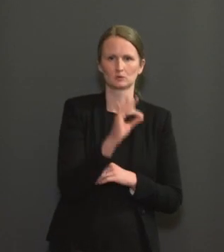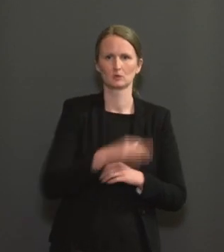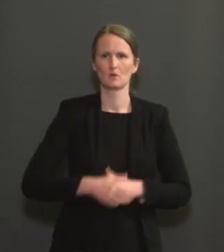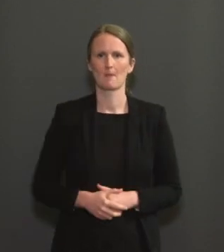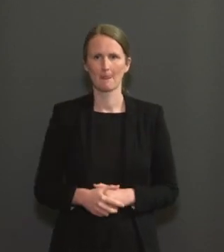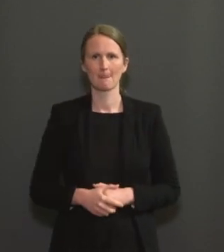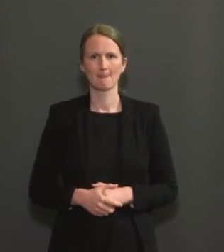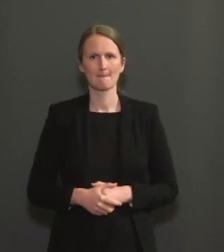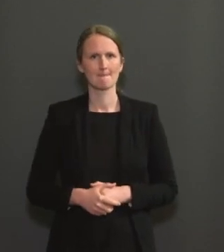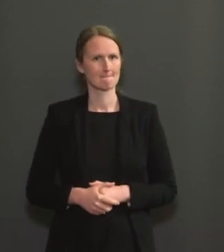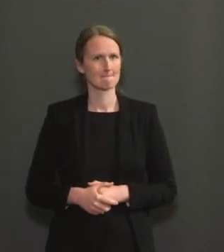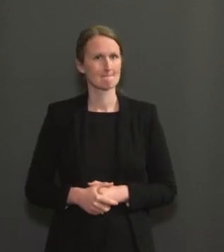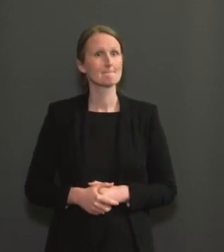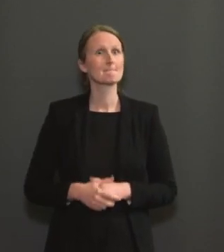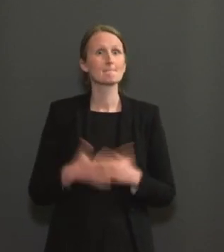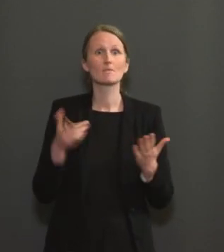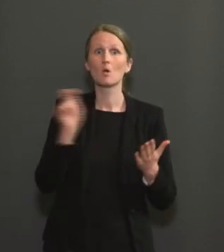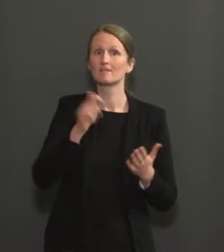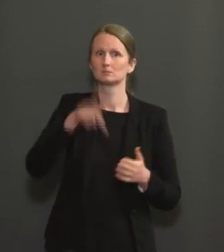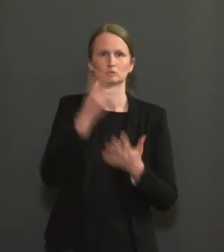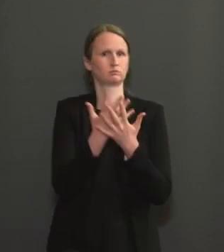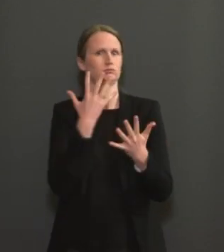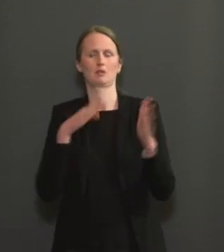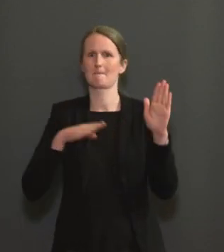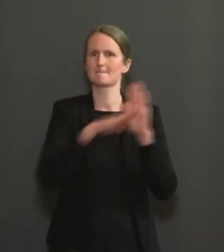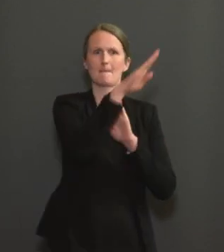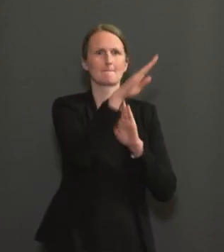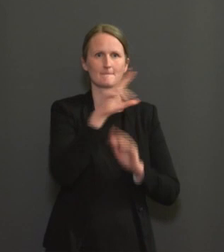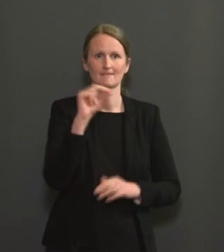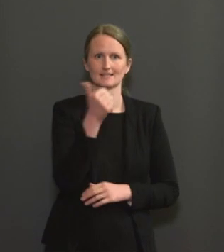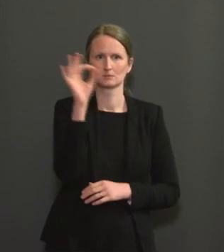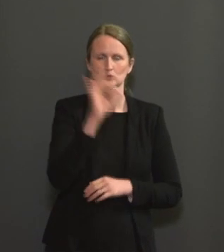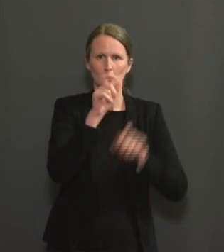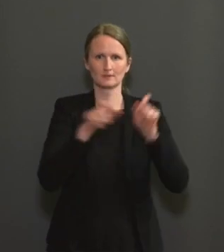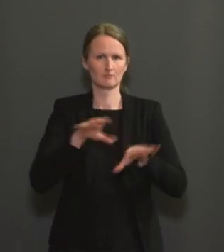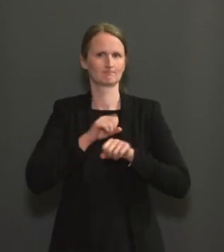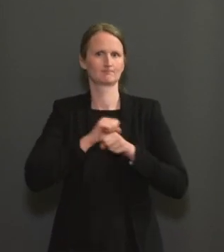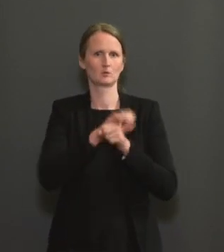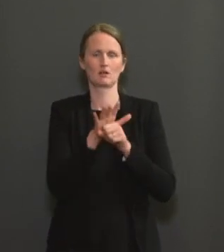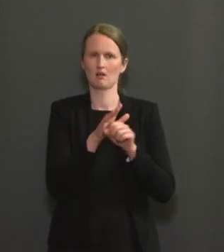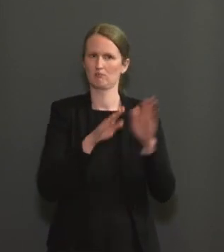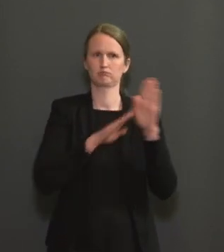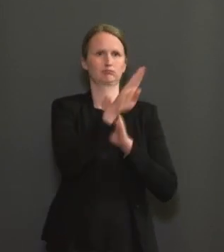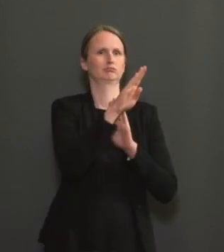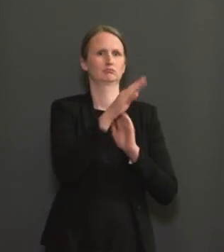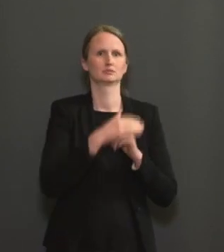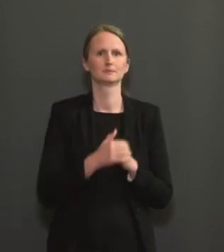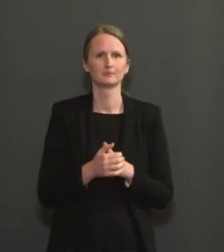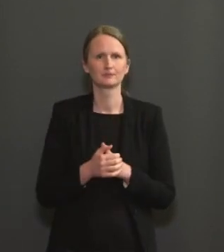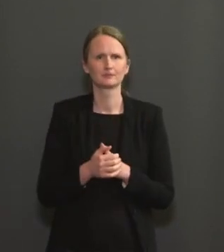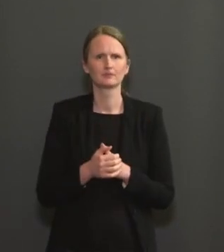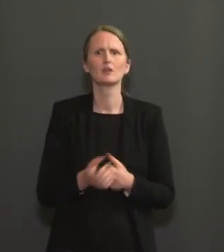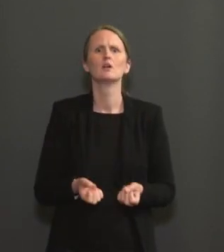26%, que cette augmentation est la plus prononcée. Si on s'intéresse au nombre en absolu de nouveaux cas